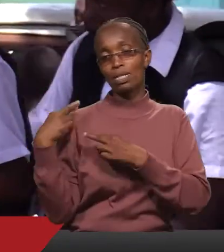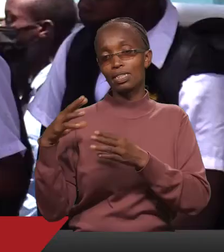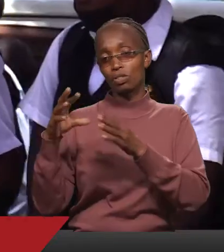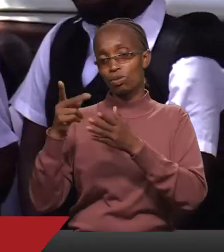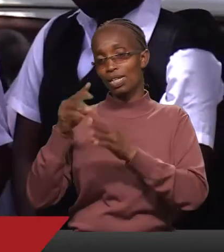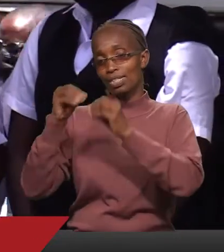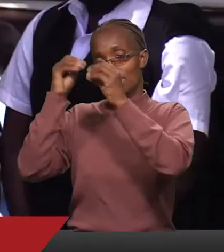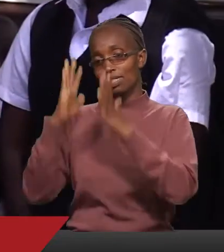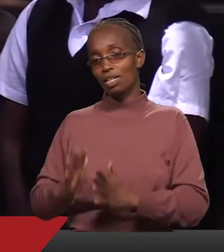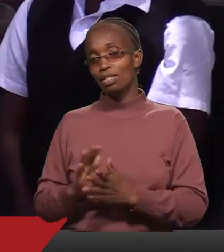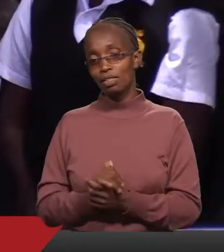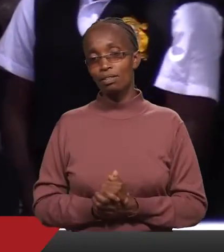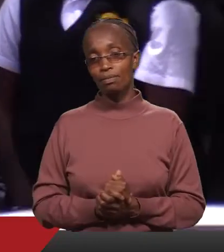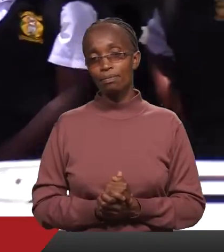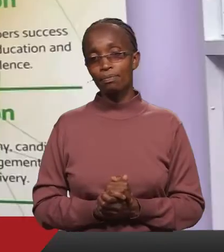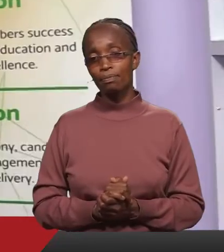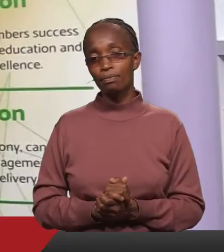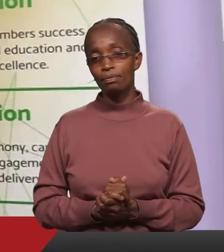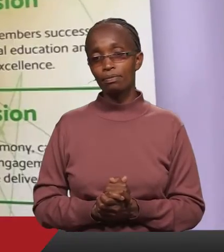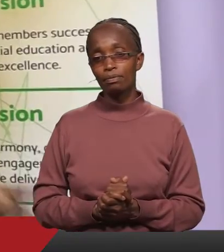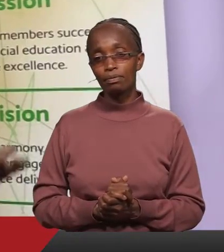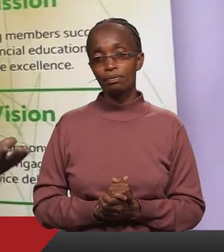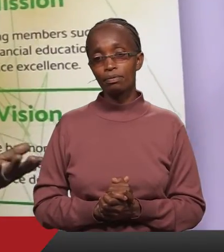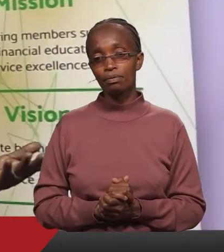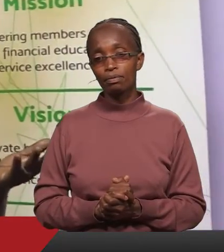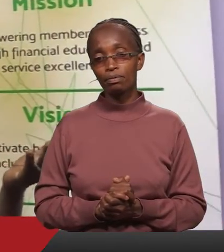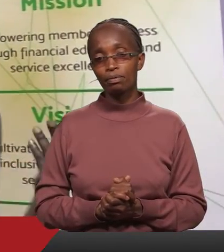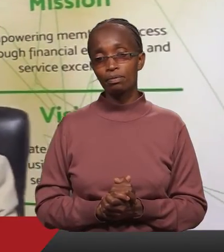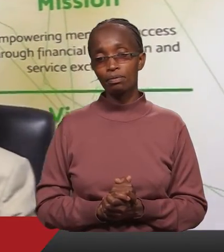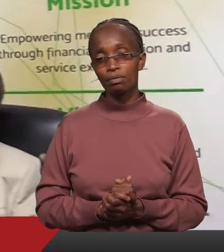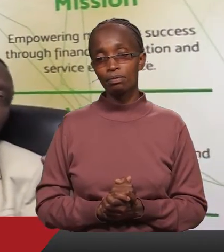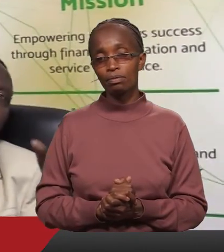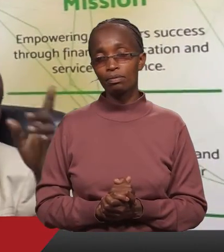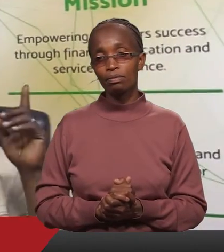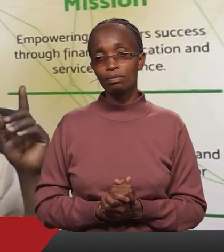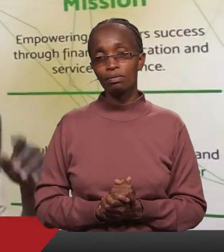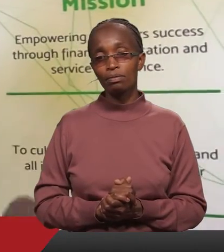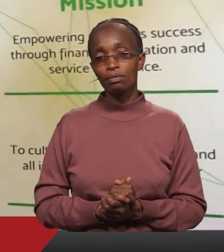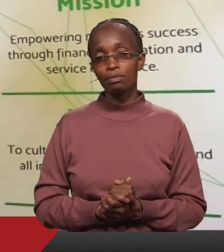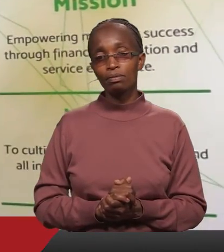mzigo wa ulezi. Brian Zioki, Undugu TV.